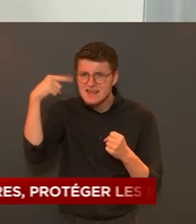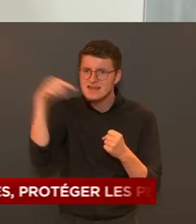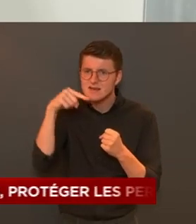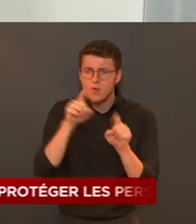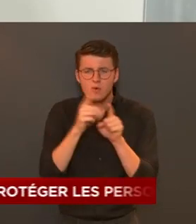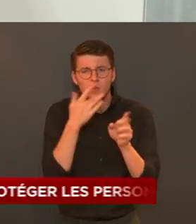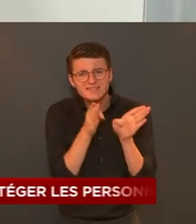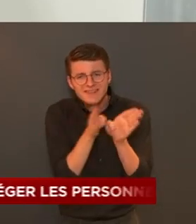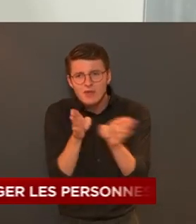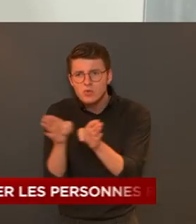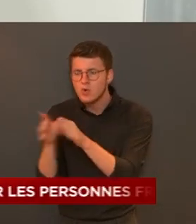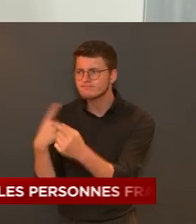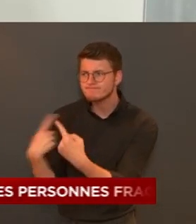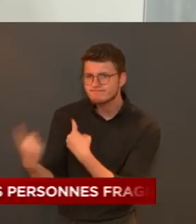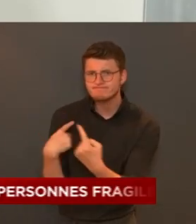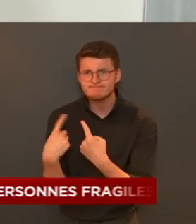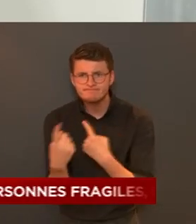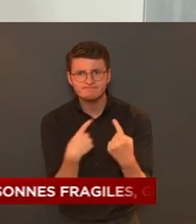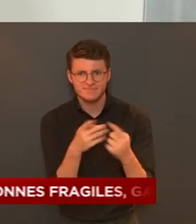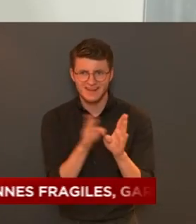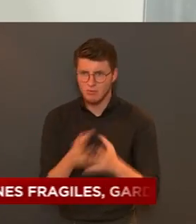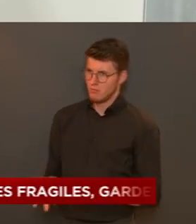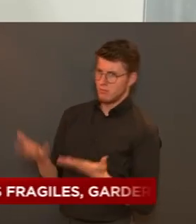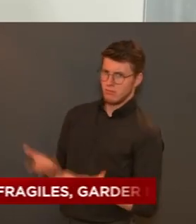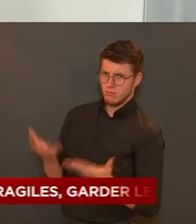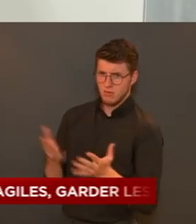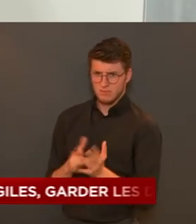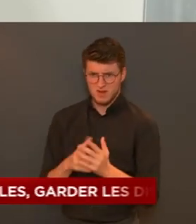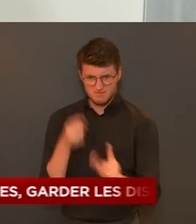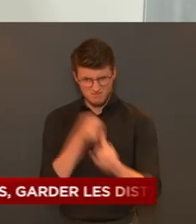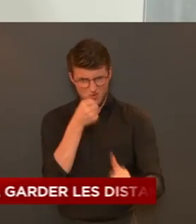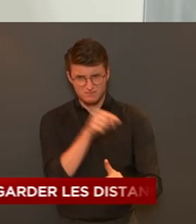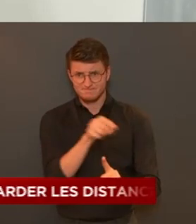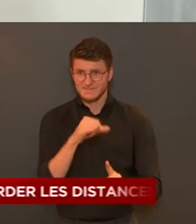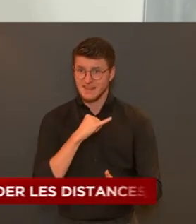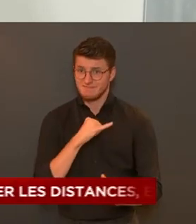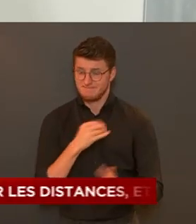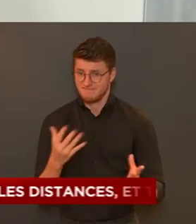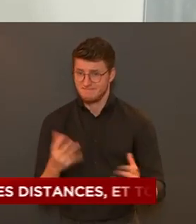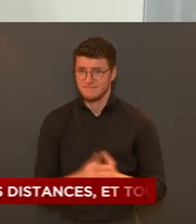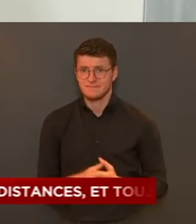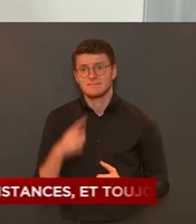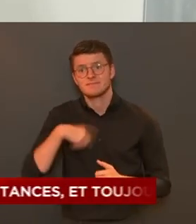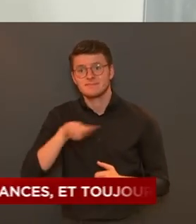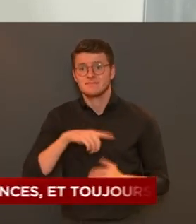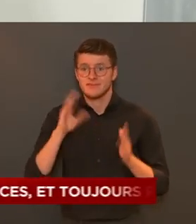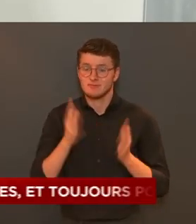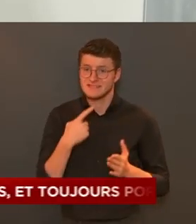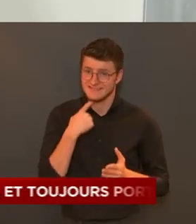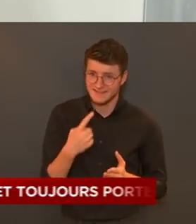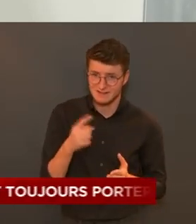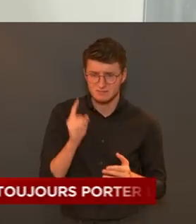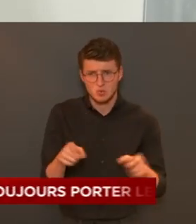sans qu'il n'y ait de discussion avec les différents secteurs, parce que les secteurs vont en subir les conséquences. Nous avons